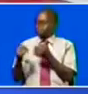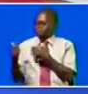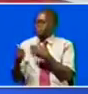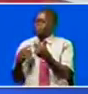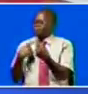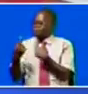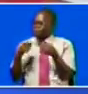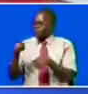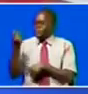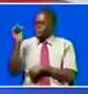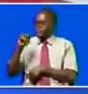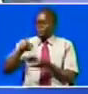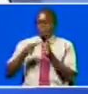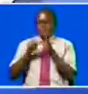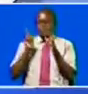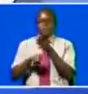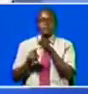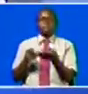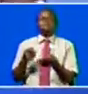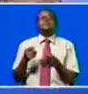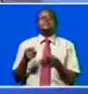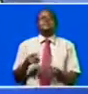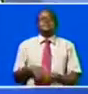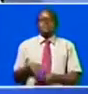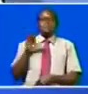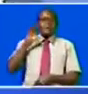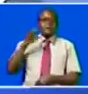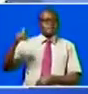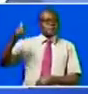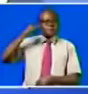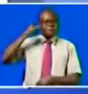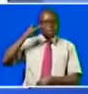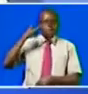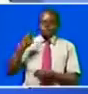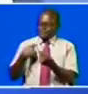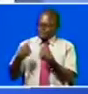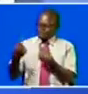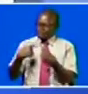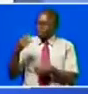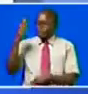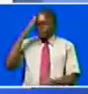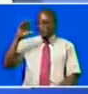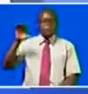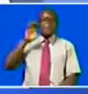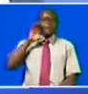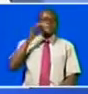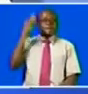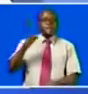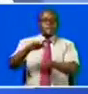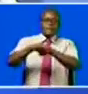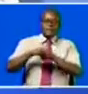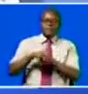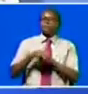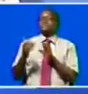wewe huelewi, kumbe ni mambo ya mapenzi. Baadaye anakuambia, "Ah, ni shangazi yangu alikuwa amepiga simu, nilikuwa naongea naye." Unajua shangazi hajui Kiswahili, hajui Kizungu. Kumbe ni